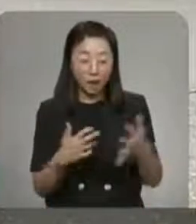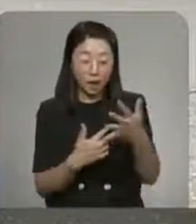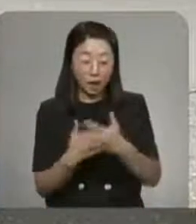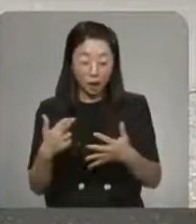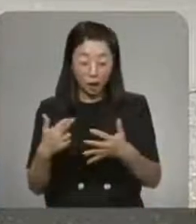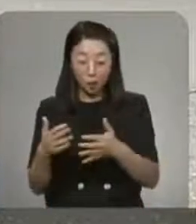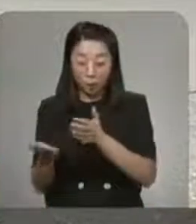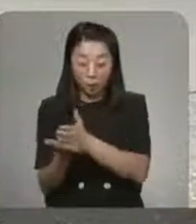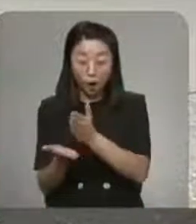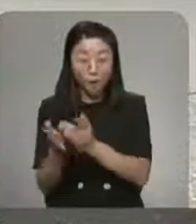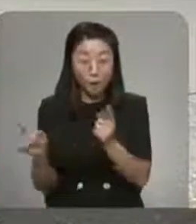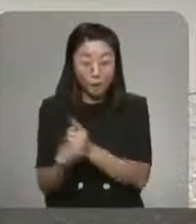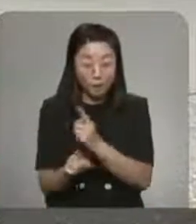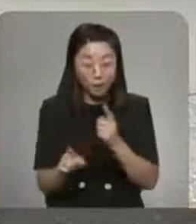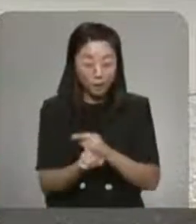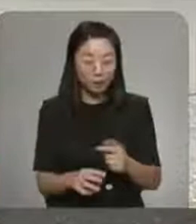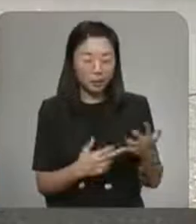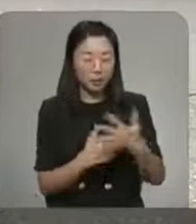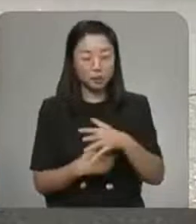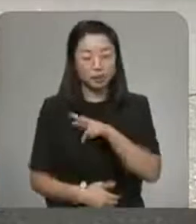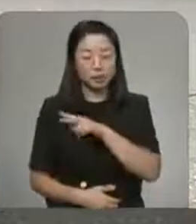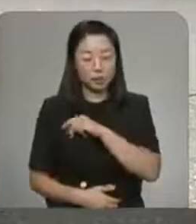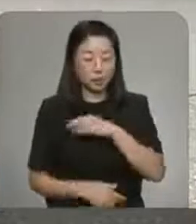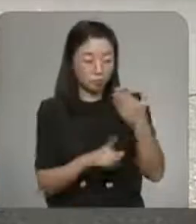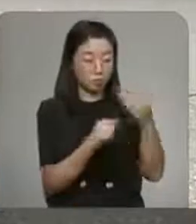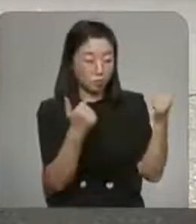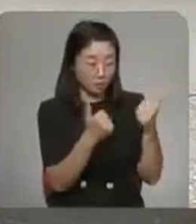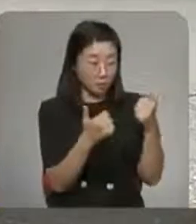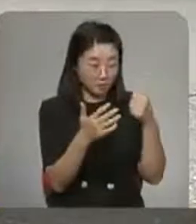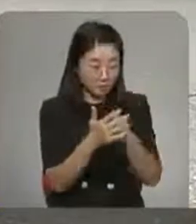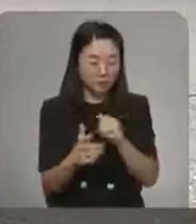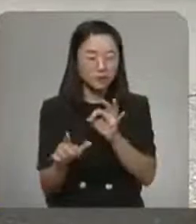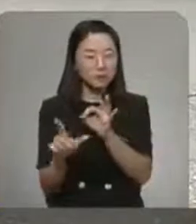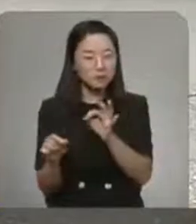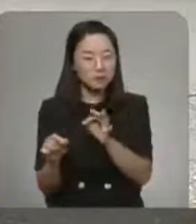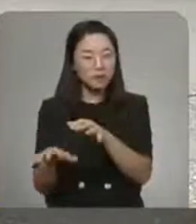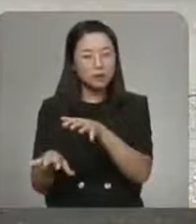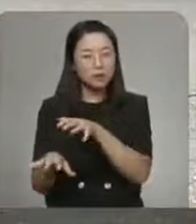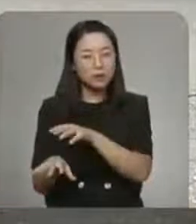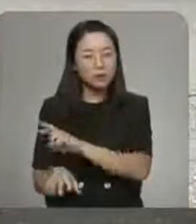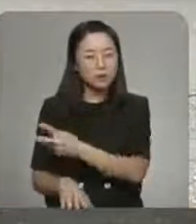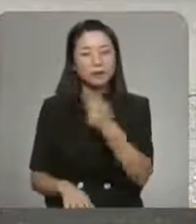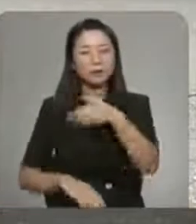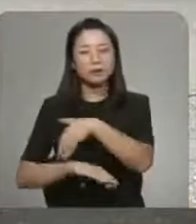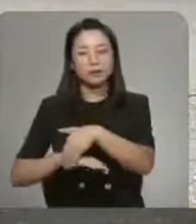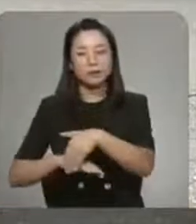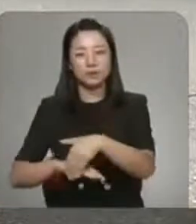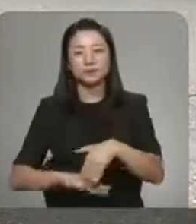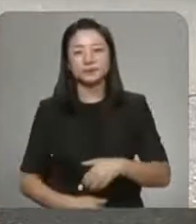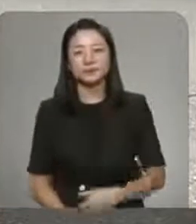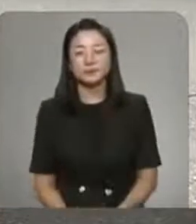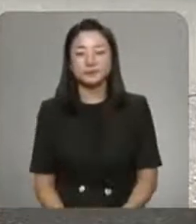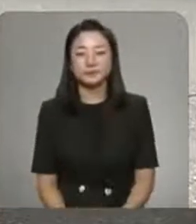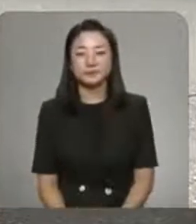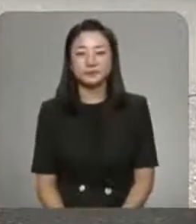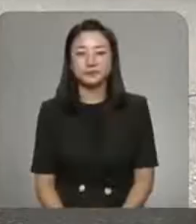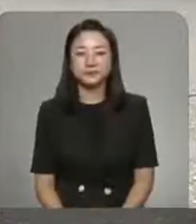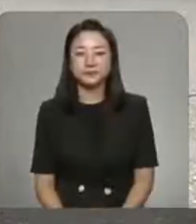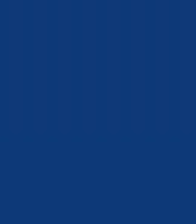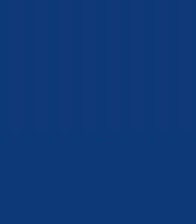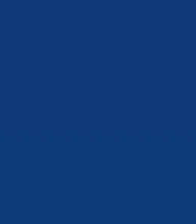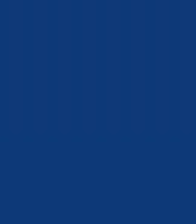조직 개편안은 다음 달 강원도의회 심의를 거쳐 올해 10월 시행될 예정입니다. KBS 뉴스 박성훈입니다.